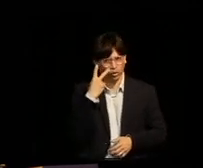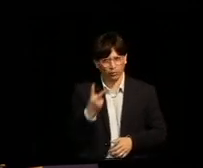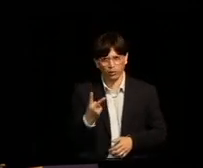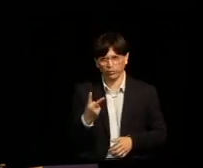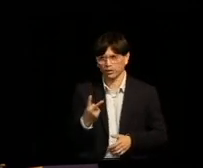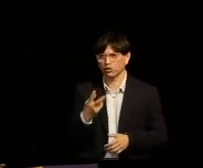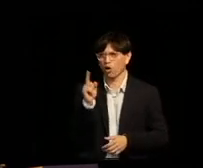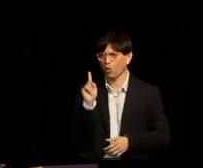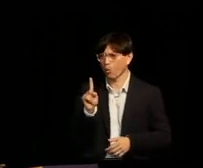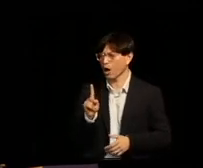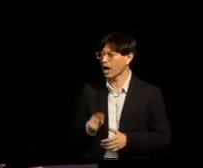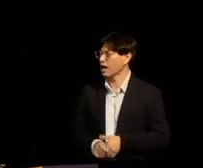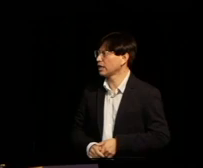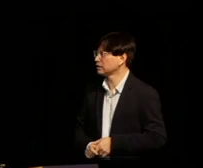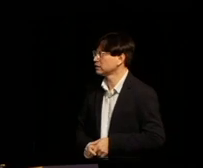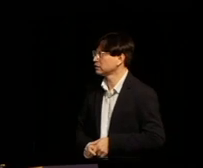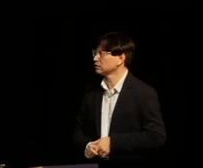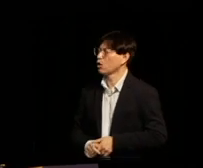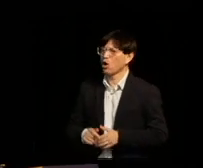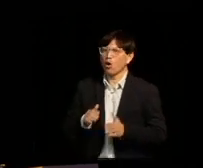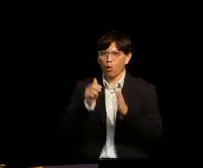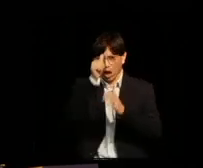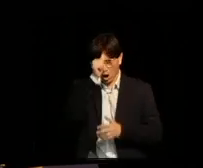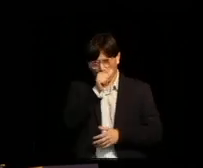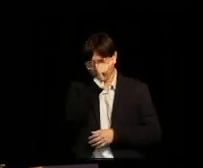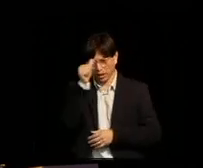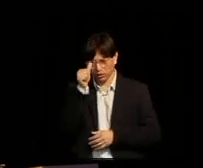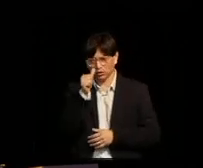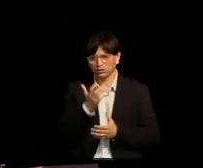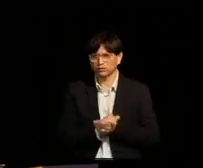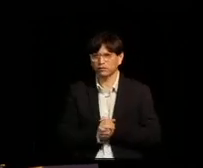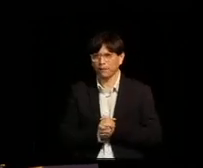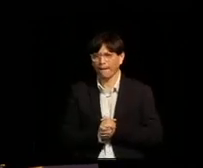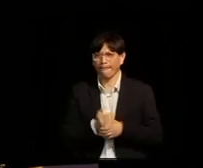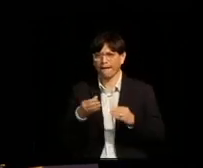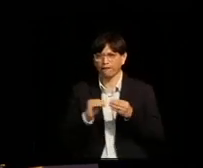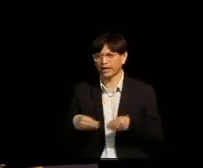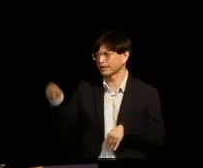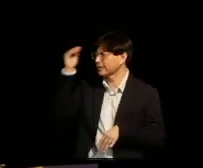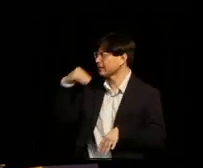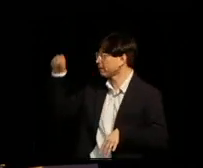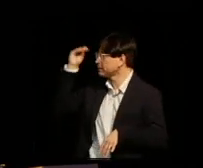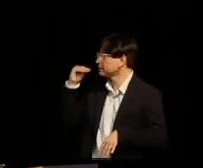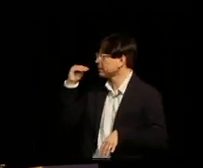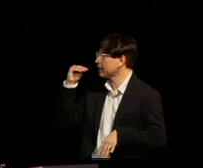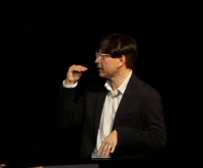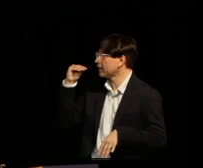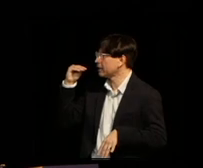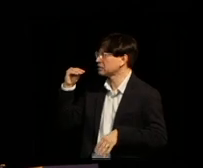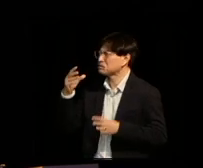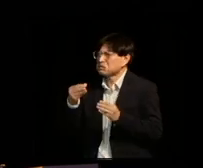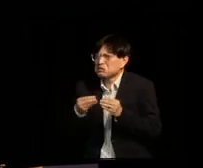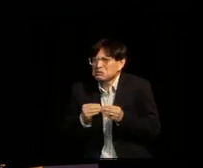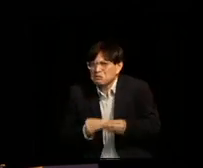pregiudizio religioso cioè il fatto di pensare che in qualche